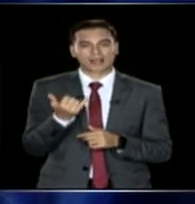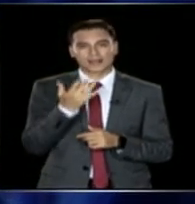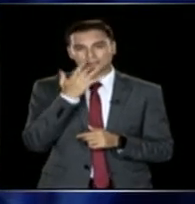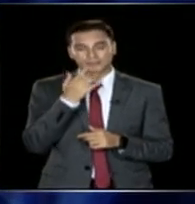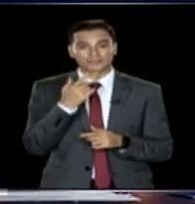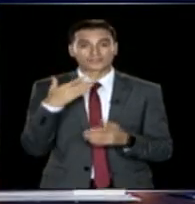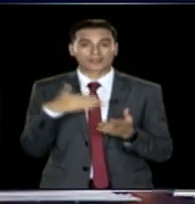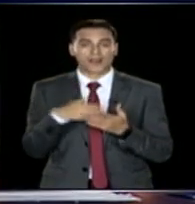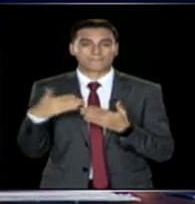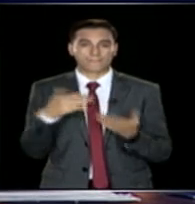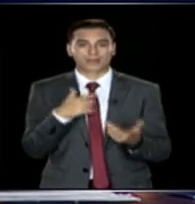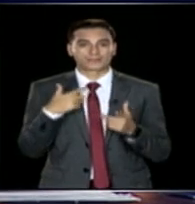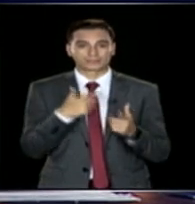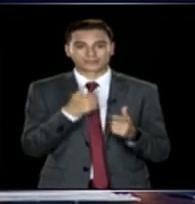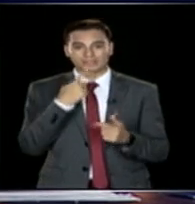اغتيالها